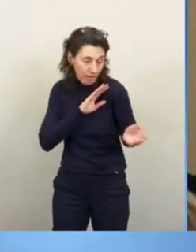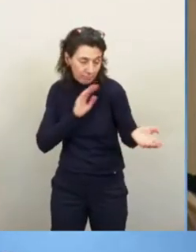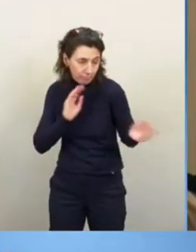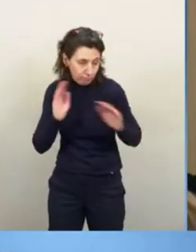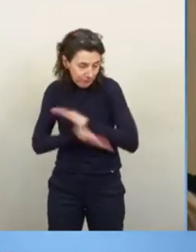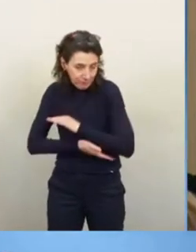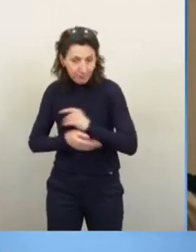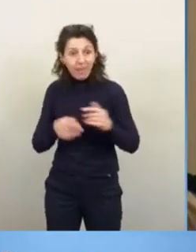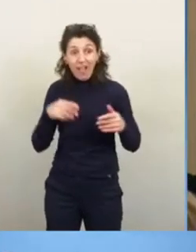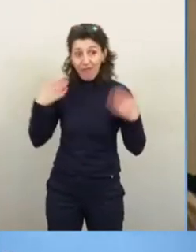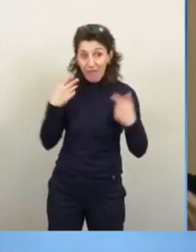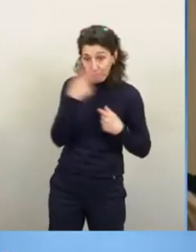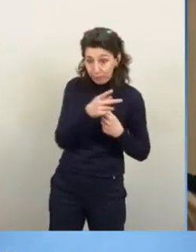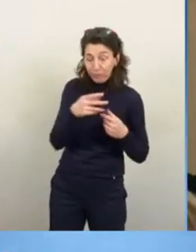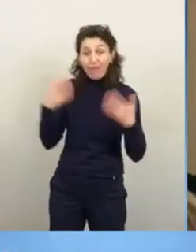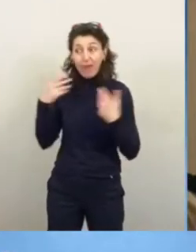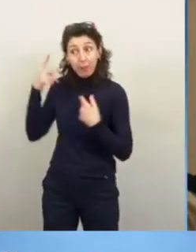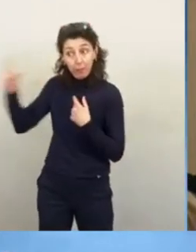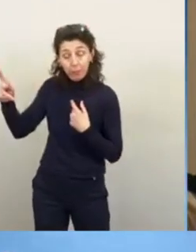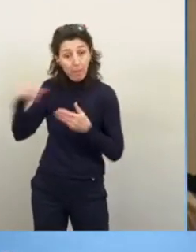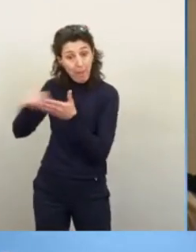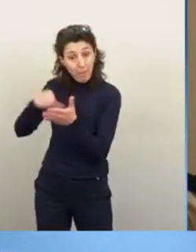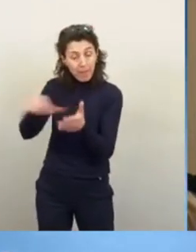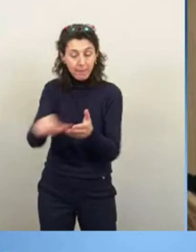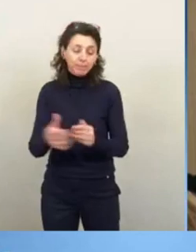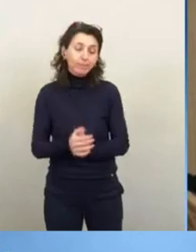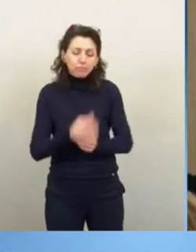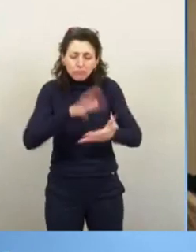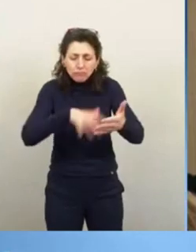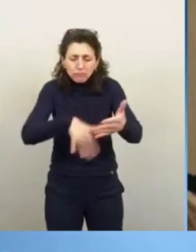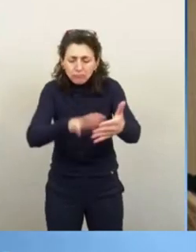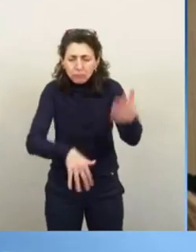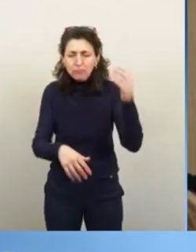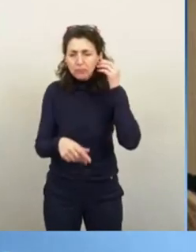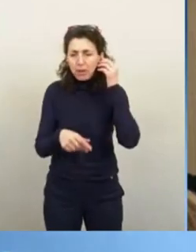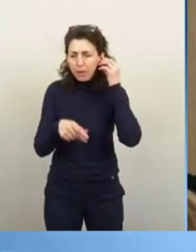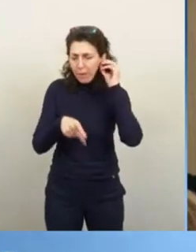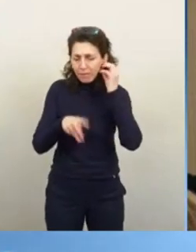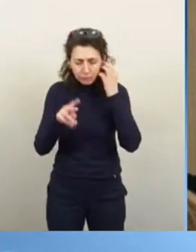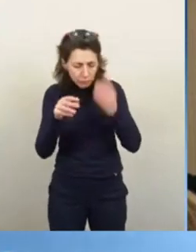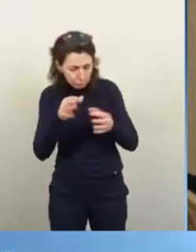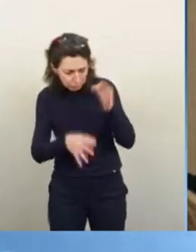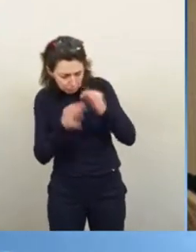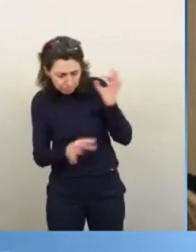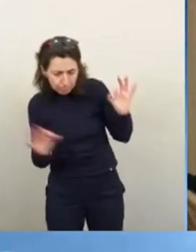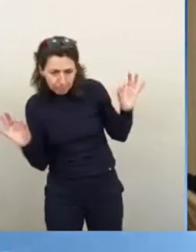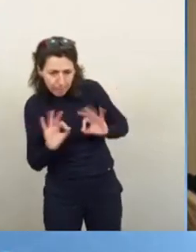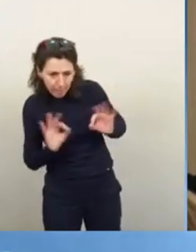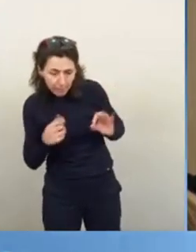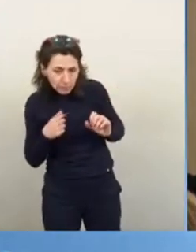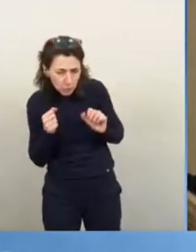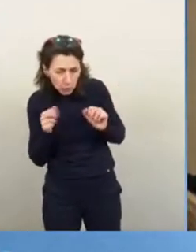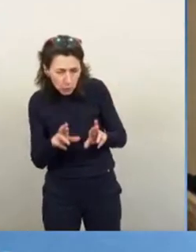adverse et dans les rangs du HAC nous ne trouvons pas d'éléments concernant cela et on voulait juste avoir la certitude